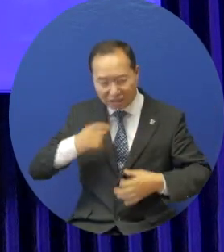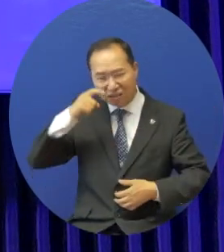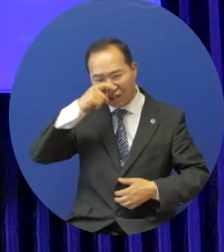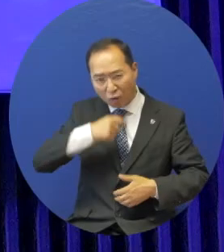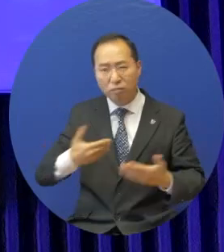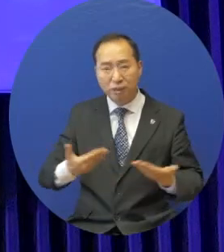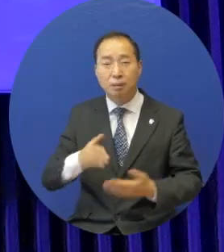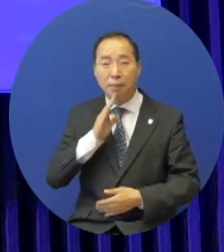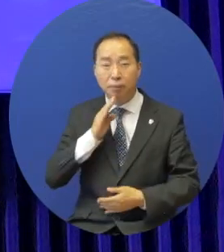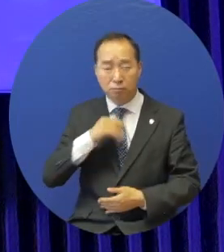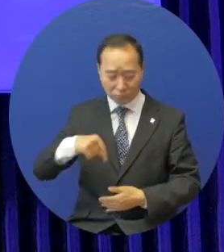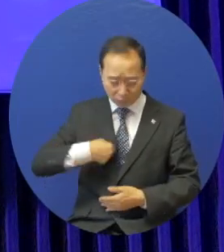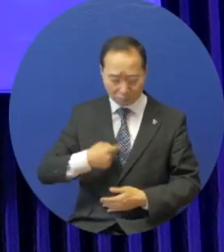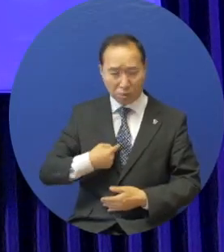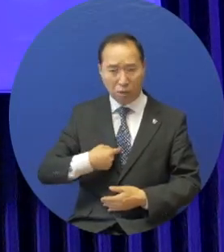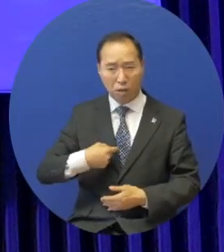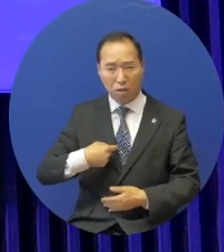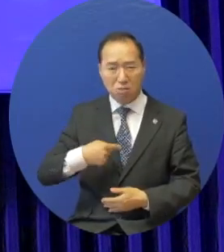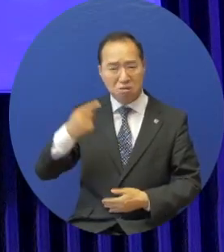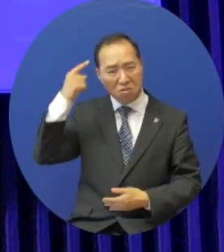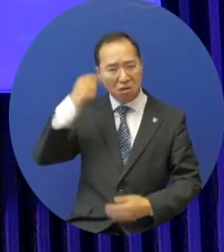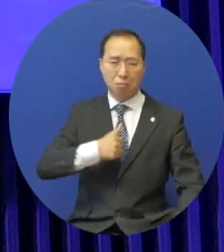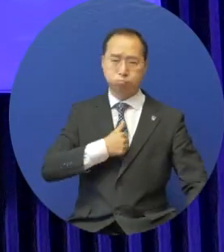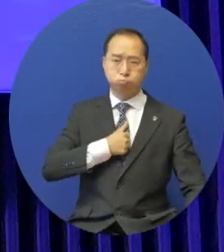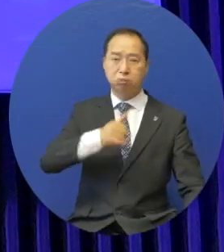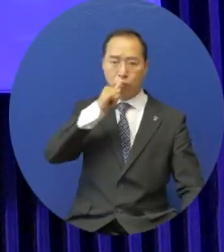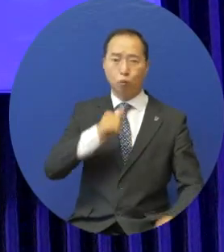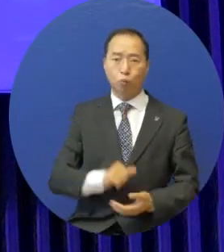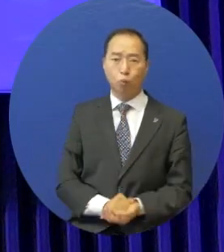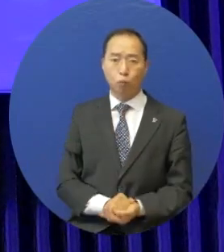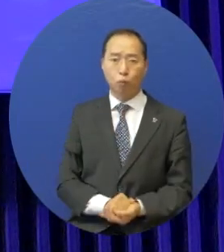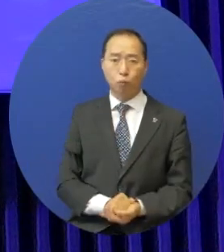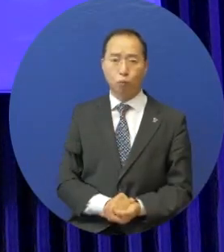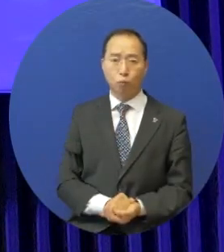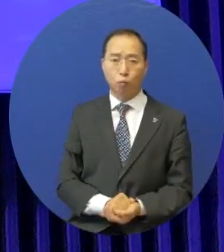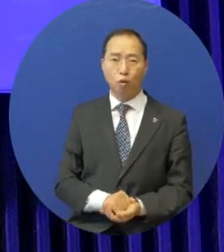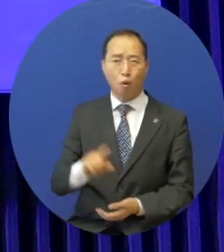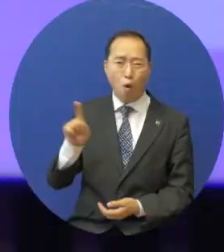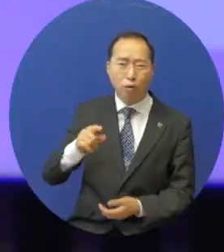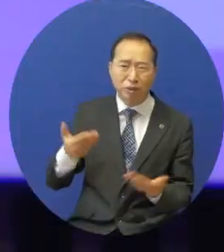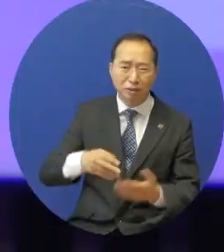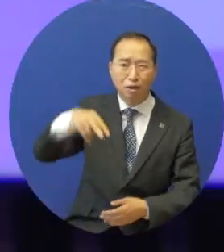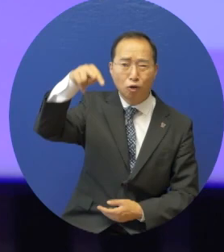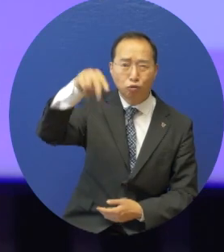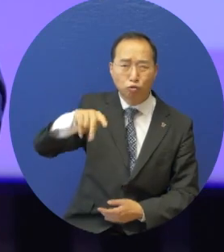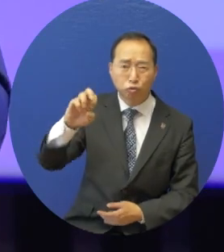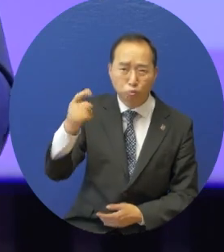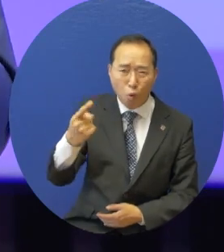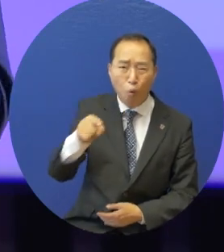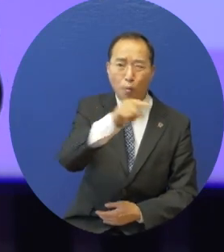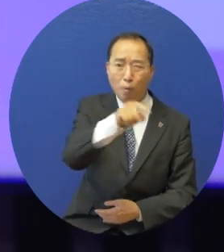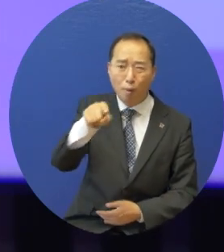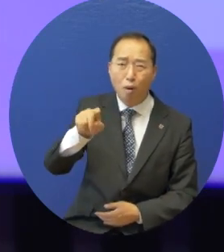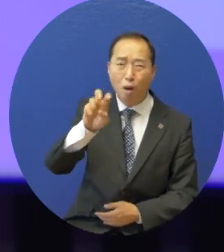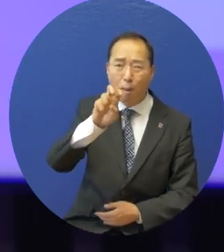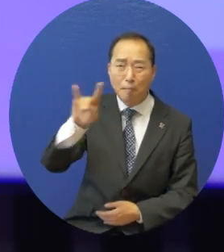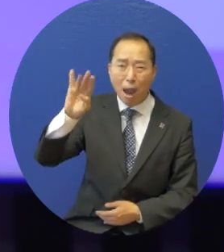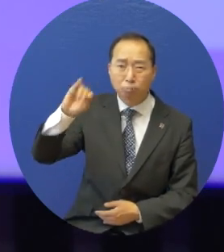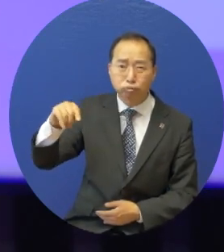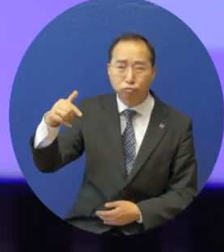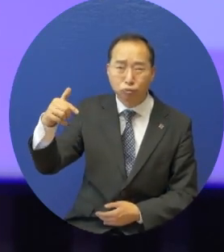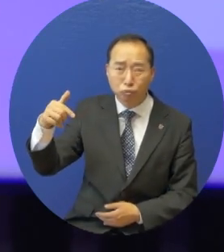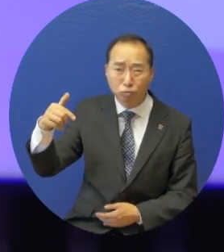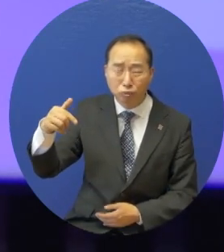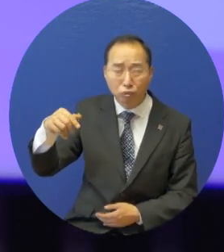지저분한 일을 하고 있지만 자기만의 덕과 자기만의 가치를 만들어냈던 겁니다. 어느 분야도 마찬가지입니다. 수모도 그렇고요. 매분구도